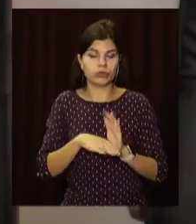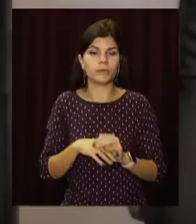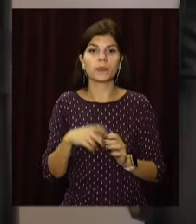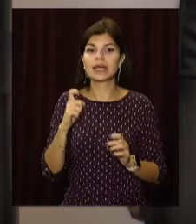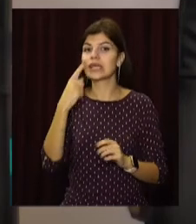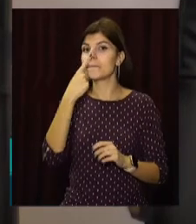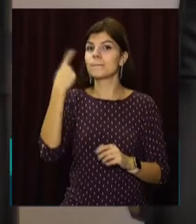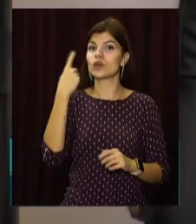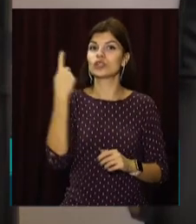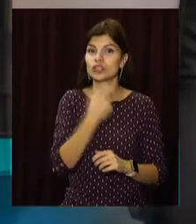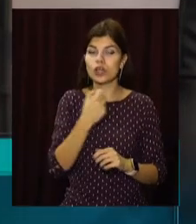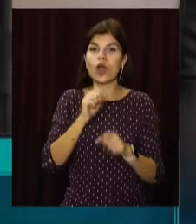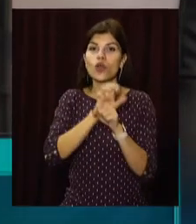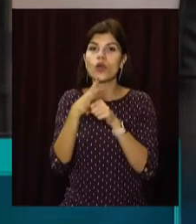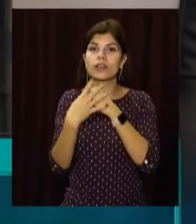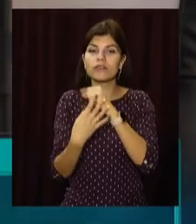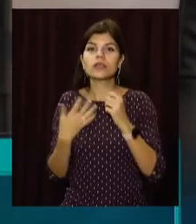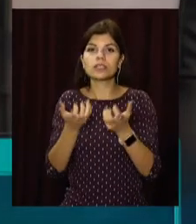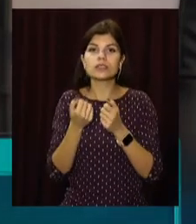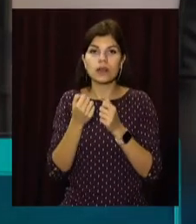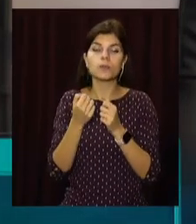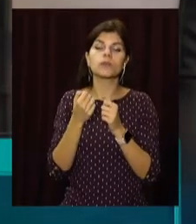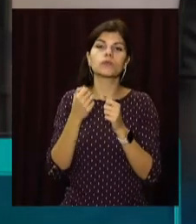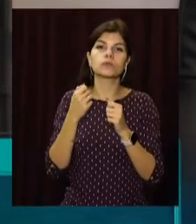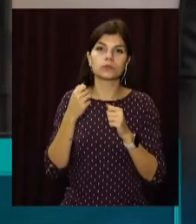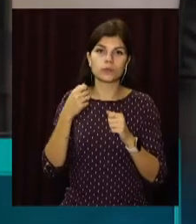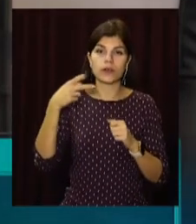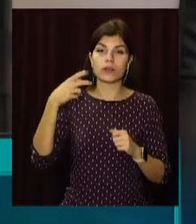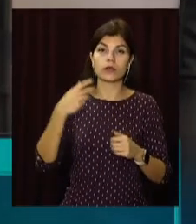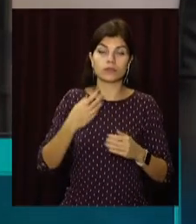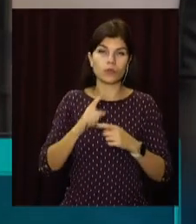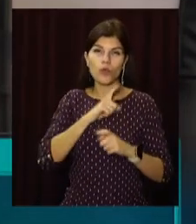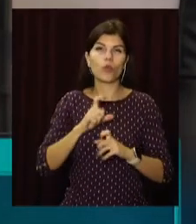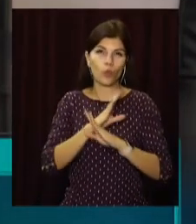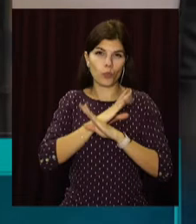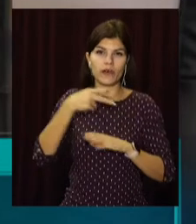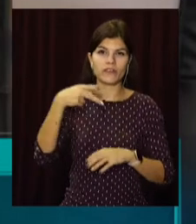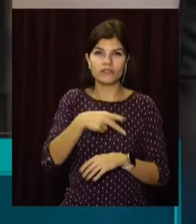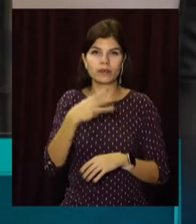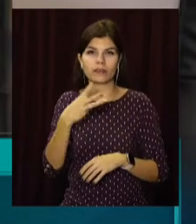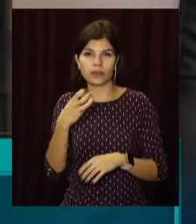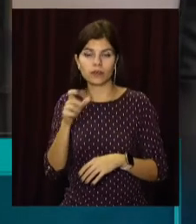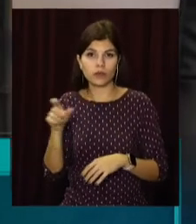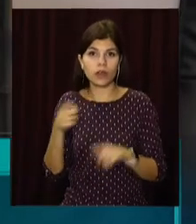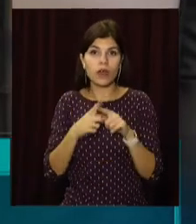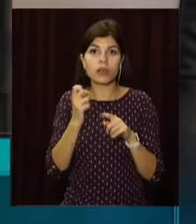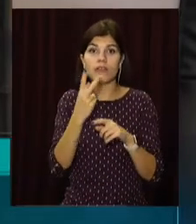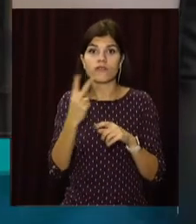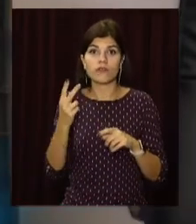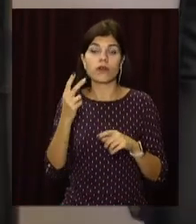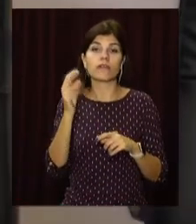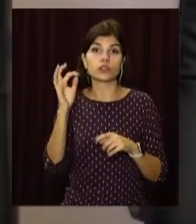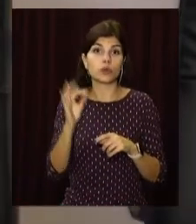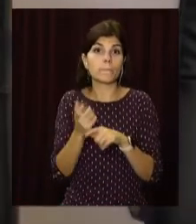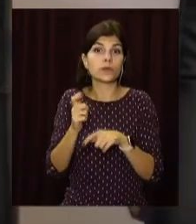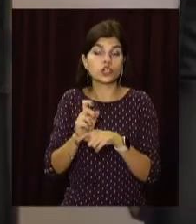За минулий тиждень COVID-19 також забрав життя 2300 саме наших громадян, що на